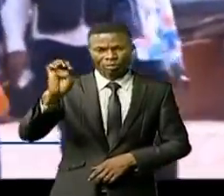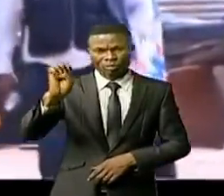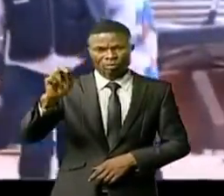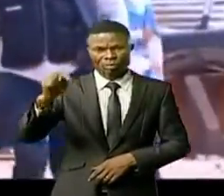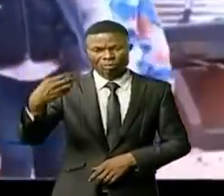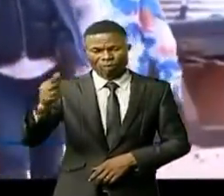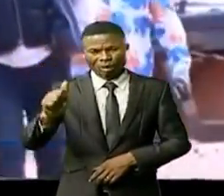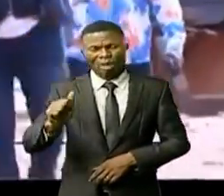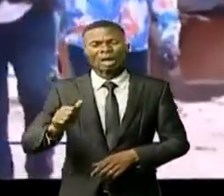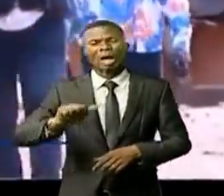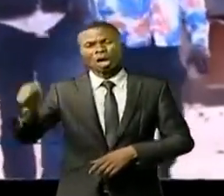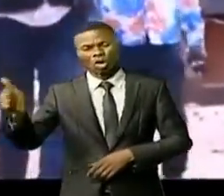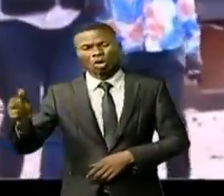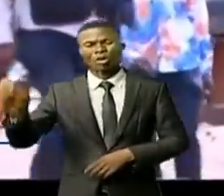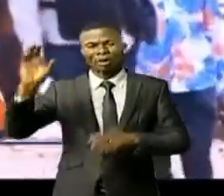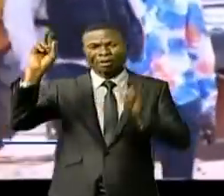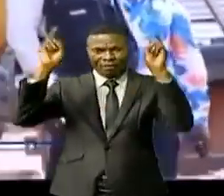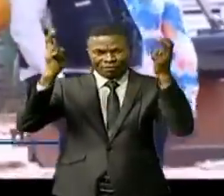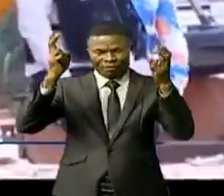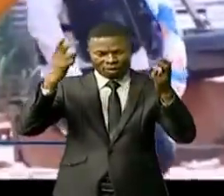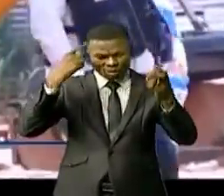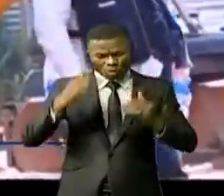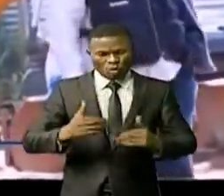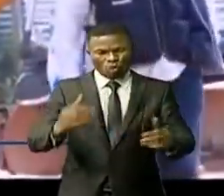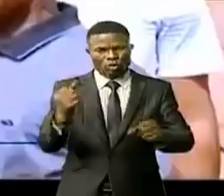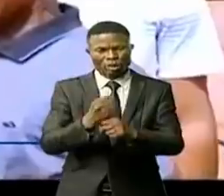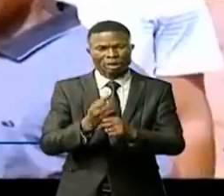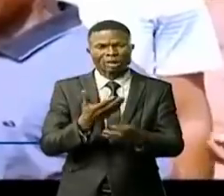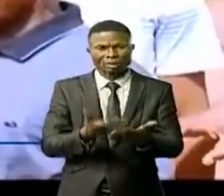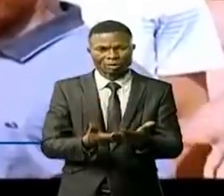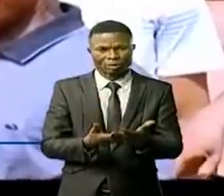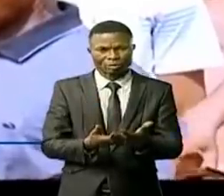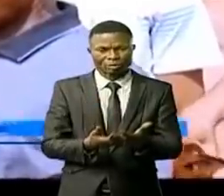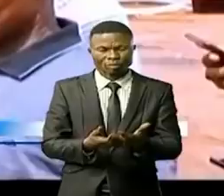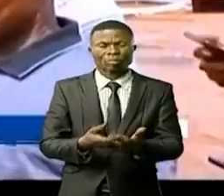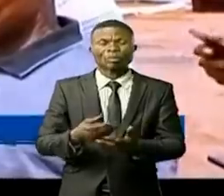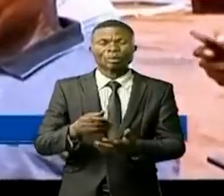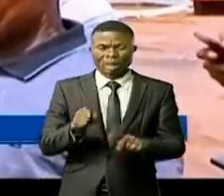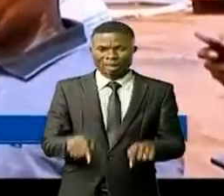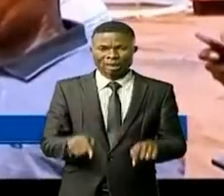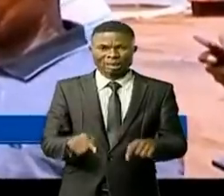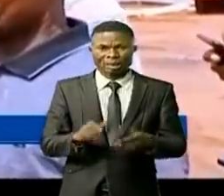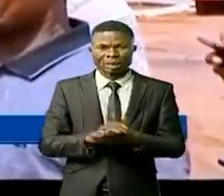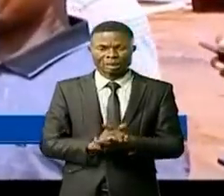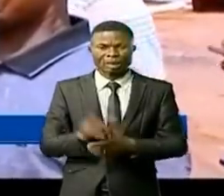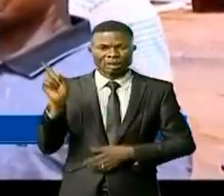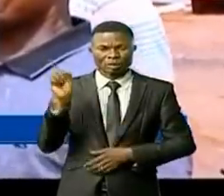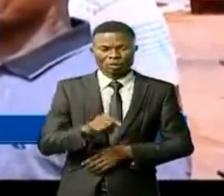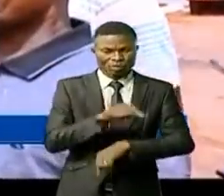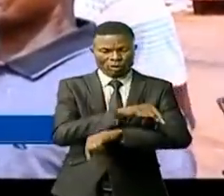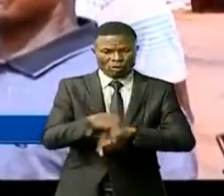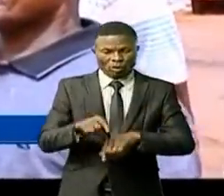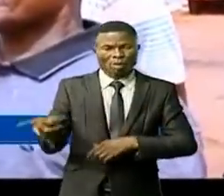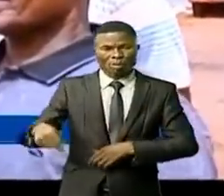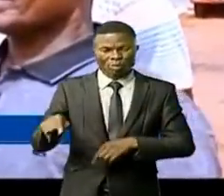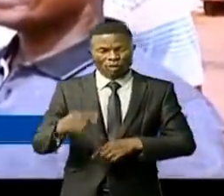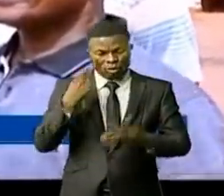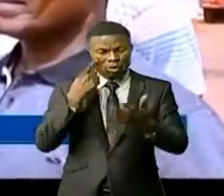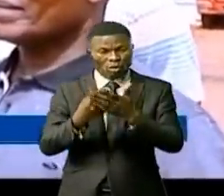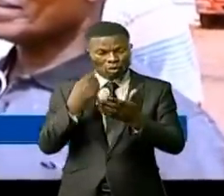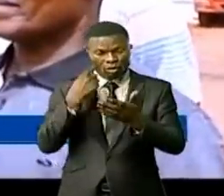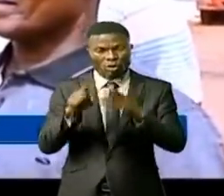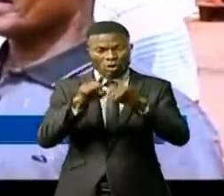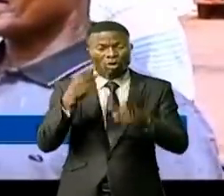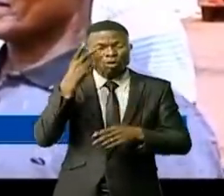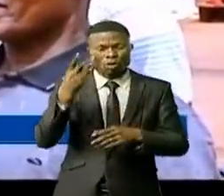dehors de Guémena, de façon à pouvoir combler ces déficits. Alors, je suis passé ici à la direction provinciale pour constater et voir